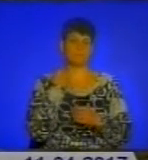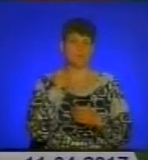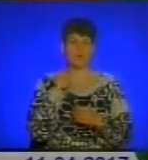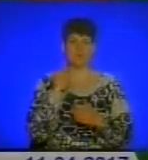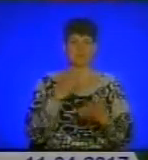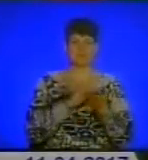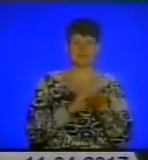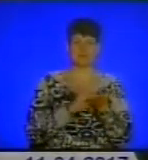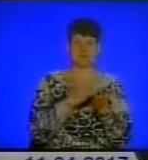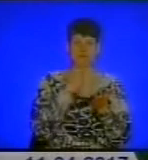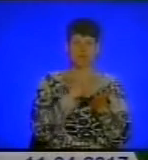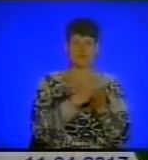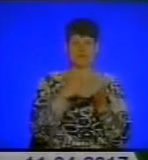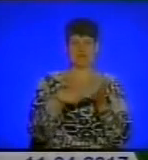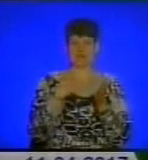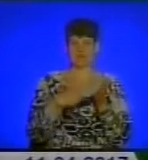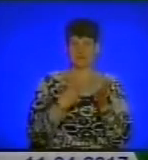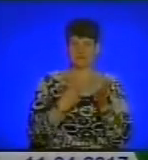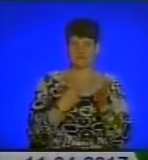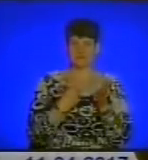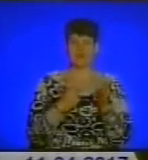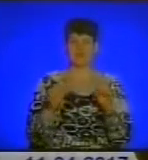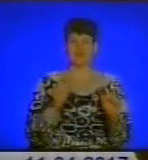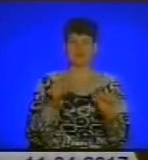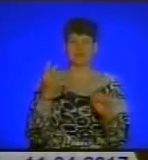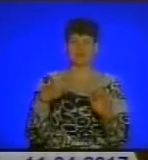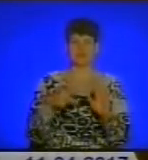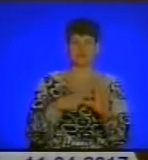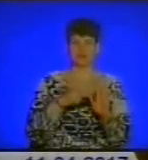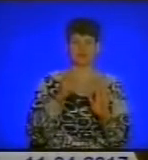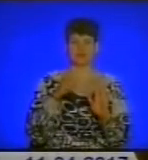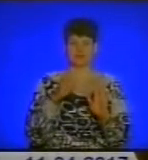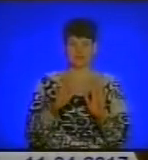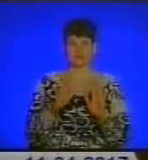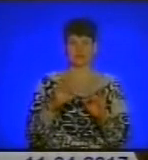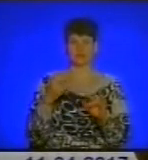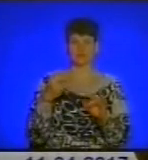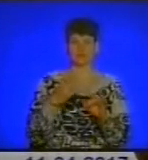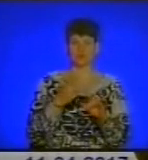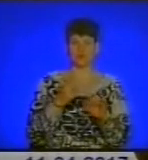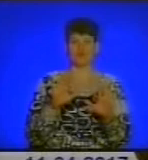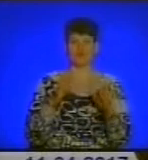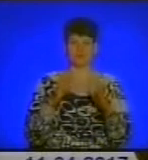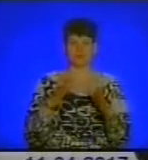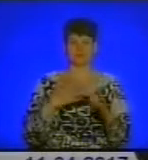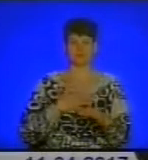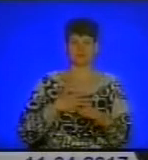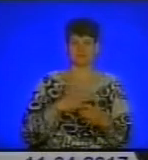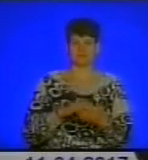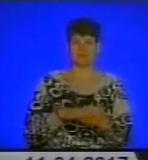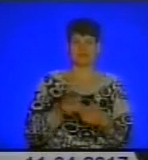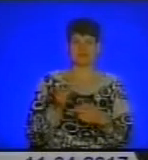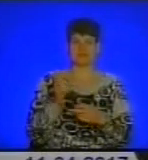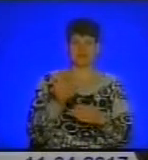метою записати показники лічильників. Власники 27-ї квартири від другого випадку перестрахувались,